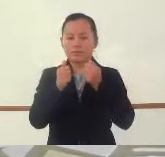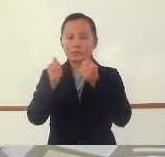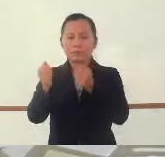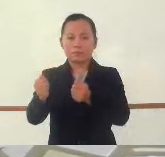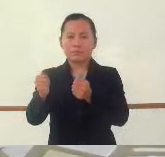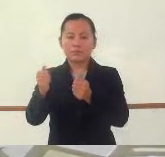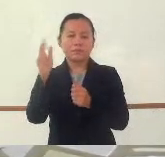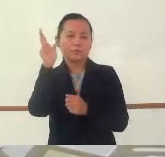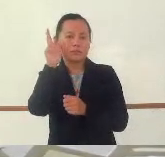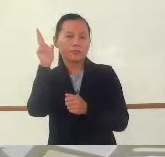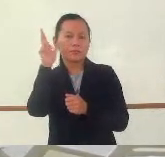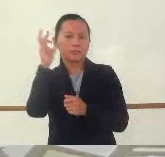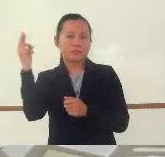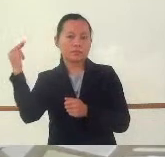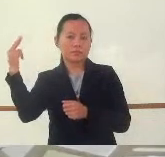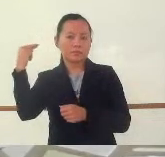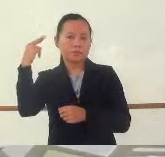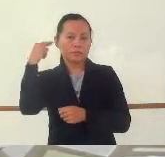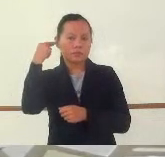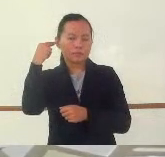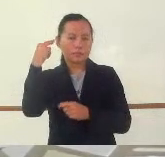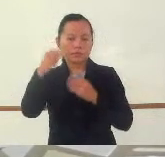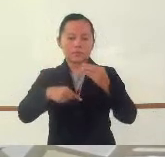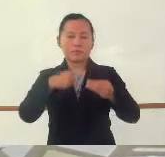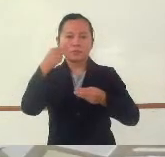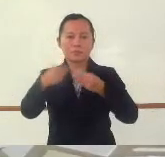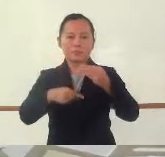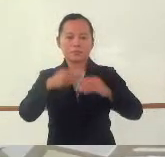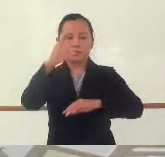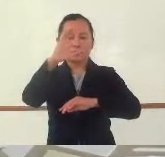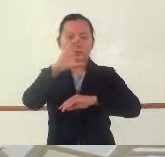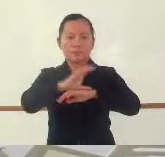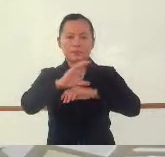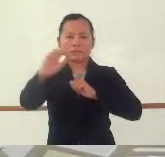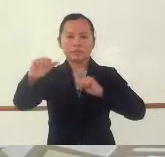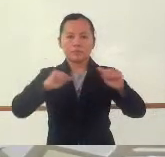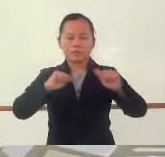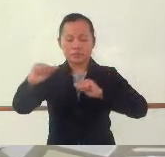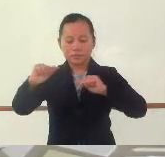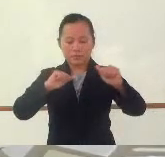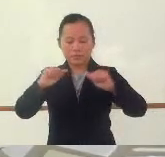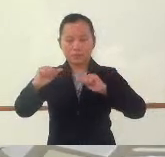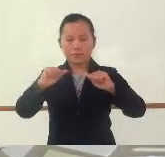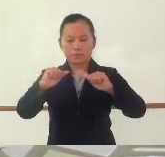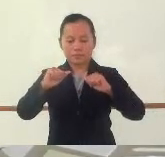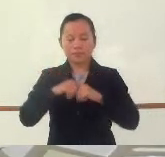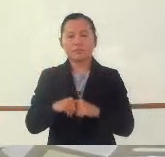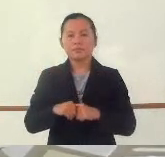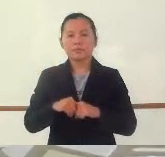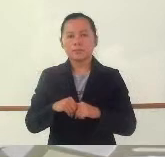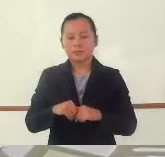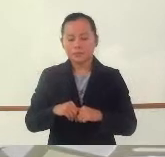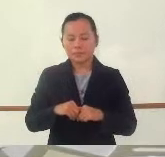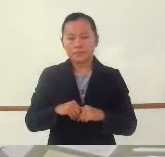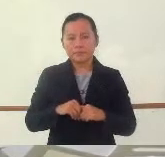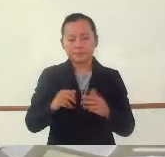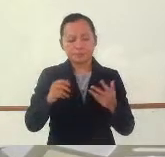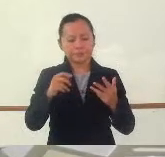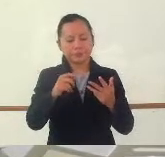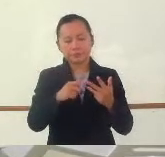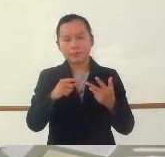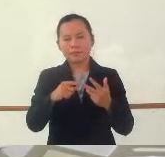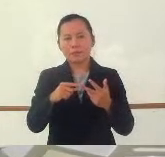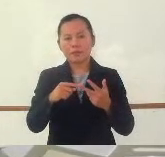dan mendengar segmen khas tentang pastoral gereja keuskupan kita ini. Seterusnya,